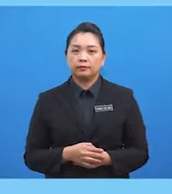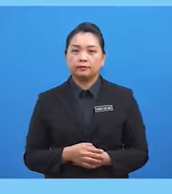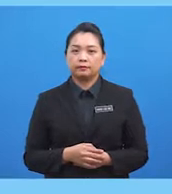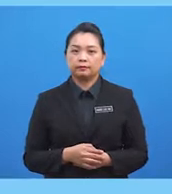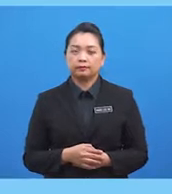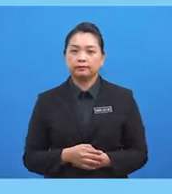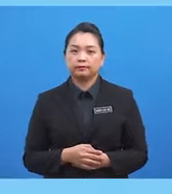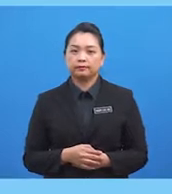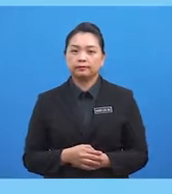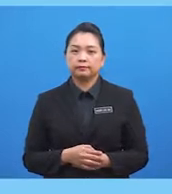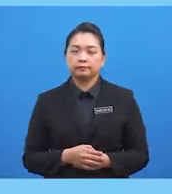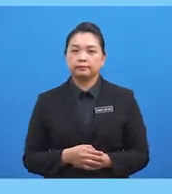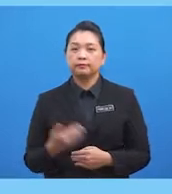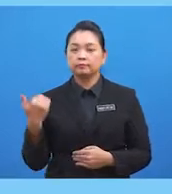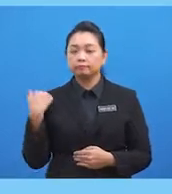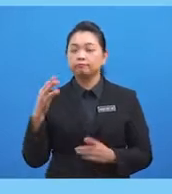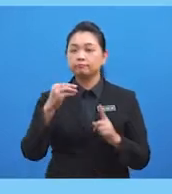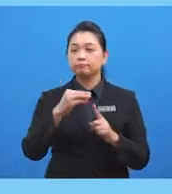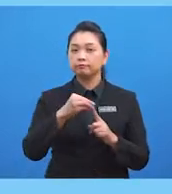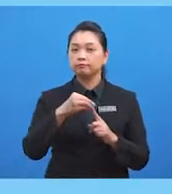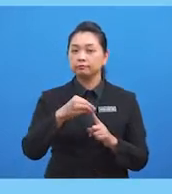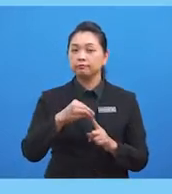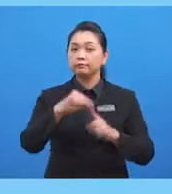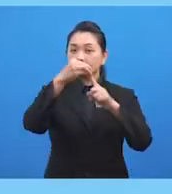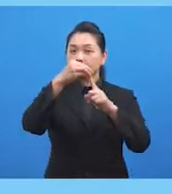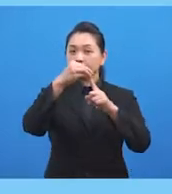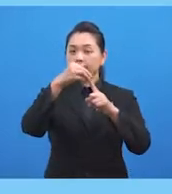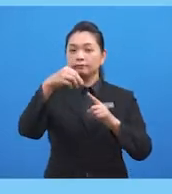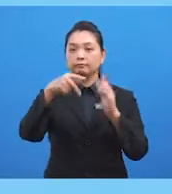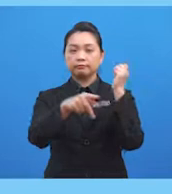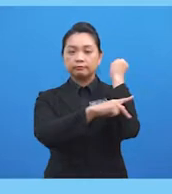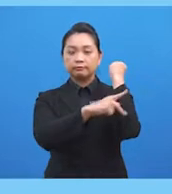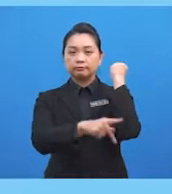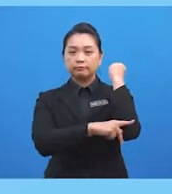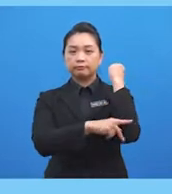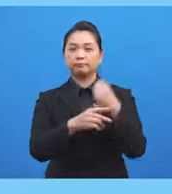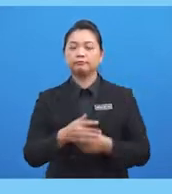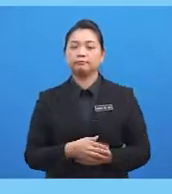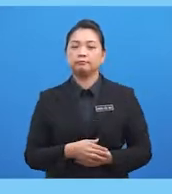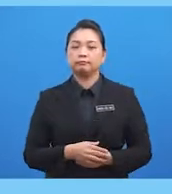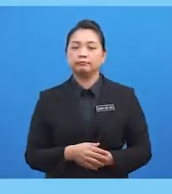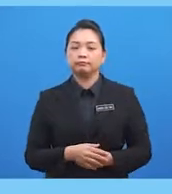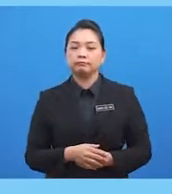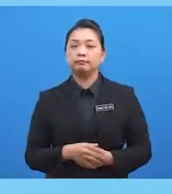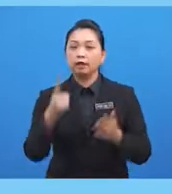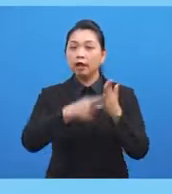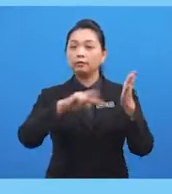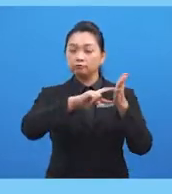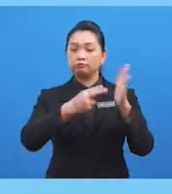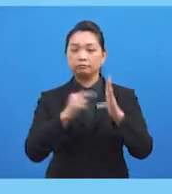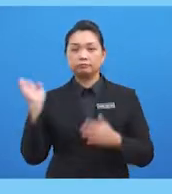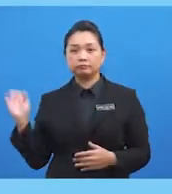dinamakan keistimewaan parlimen dan keistimewaan Dewan Negeri. Apakah yang dimaksudkan